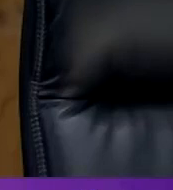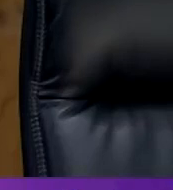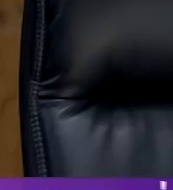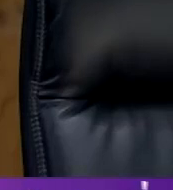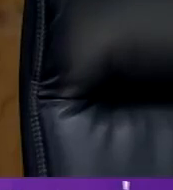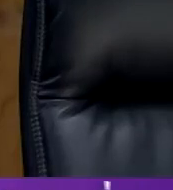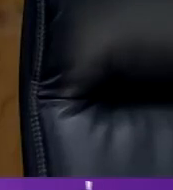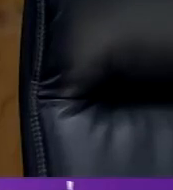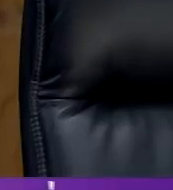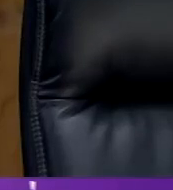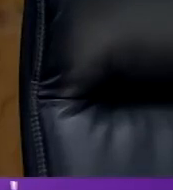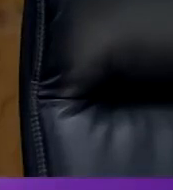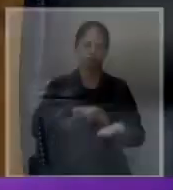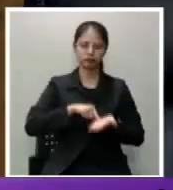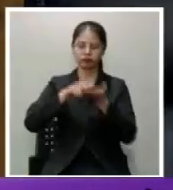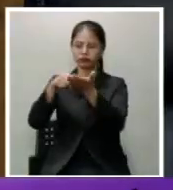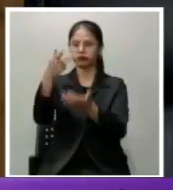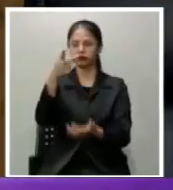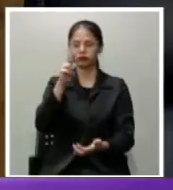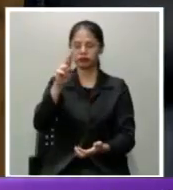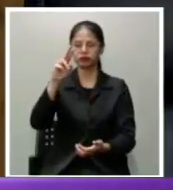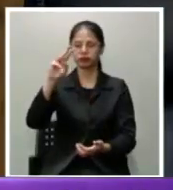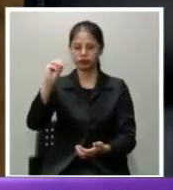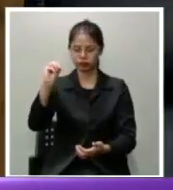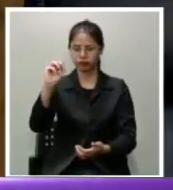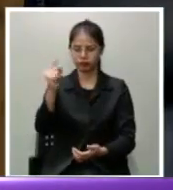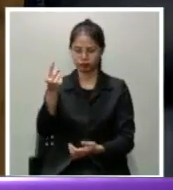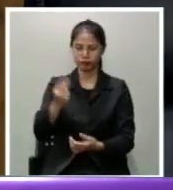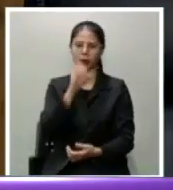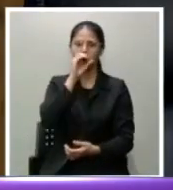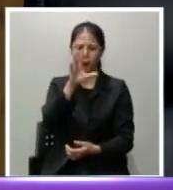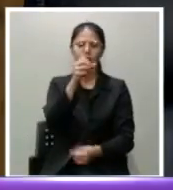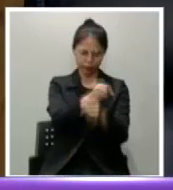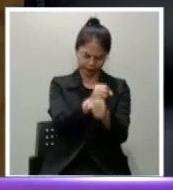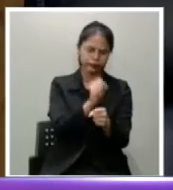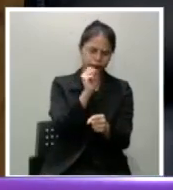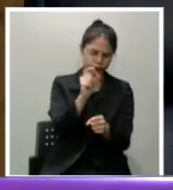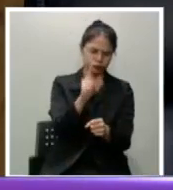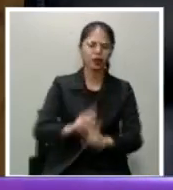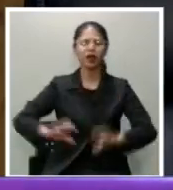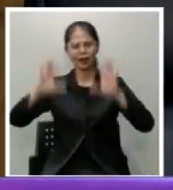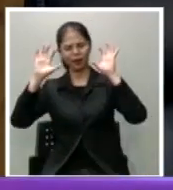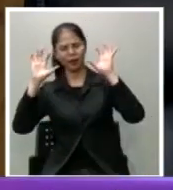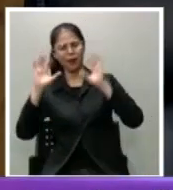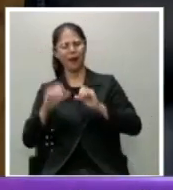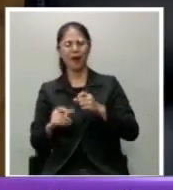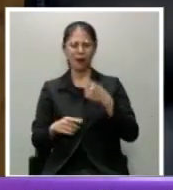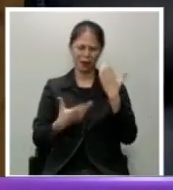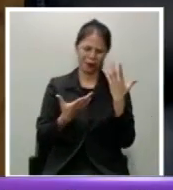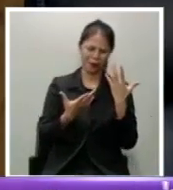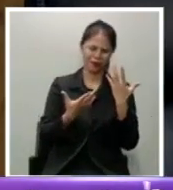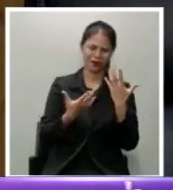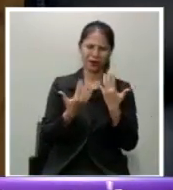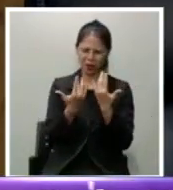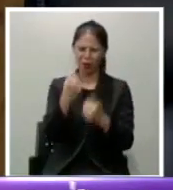ากรทำเรื่องนี้เข้ามาที่ครม.อีกครั้งหนึ่งบอกว่าเอาซะทีสิรัฐบาลบอกเฮ้ยรัฐบาลหนีย้ายพ่ายแจไ